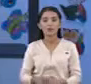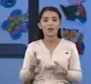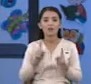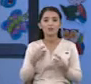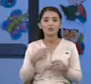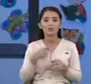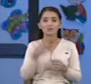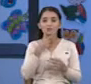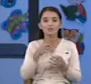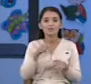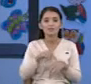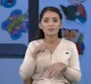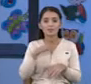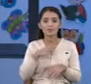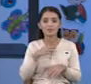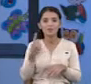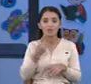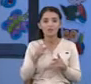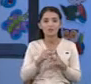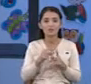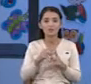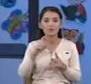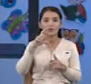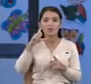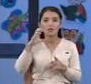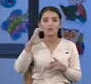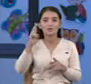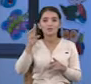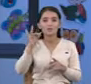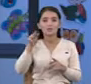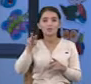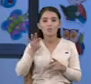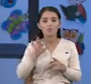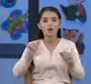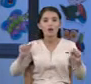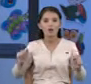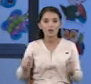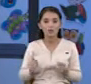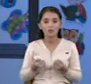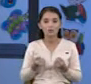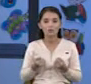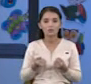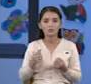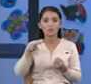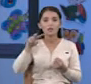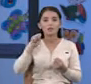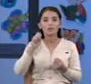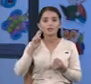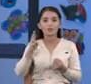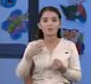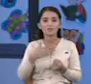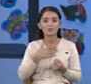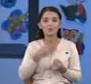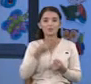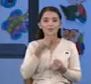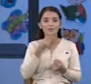А что мы теперь заметили? Еще одно слово «эскимо». Это холодное лакомство,